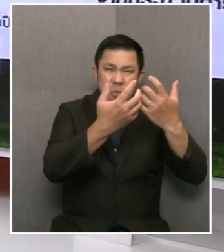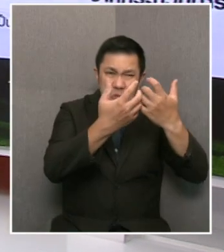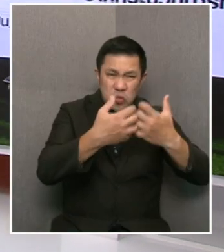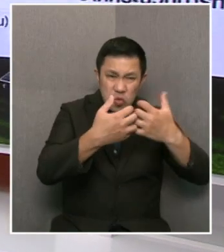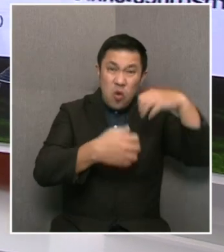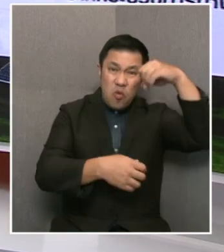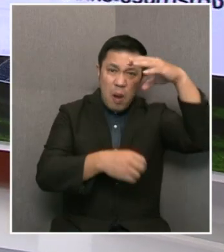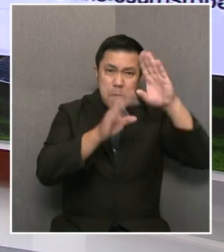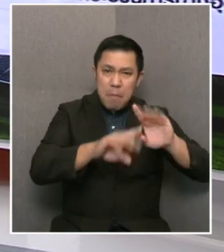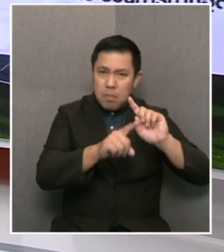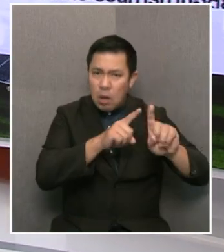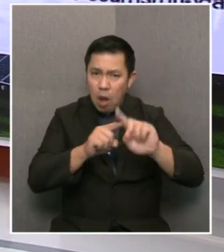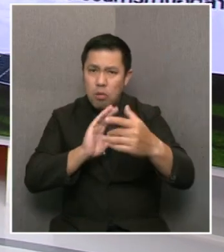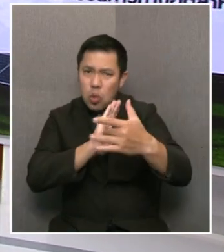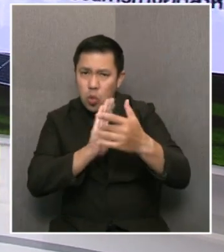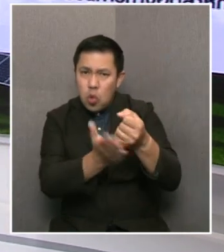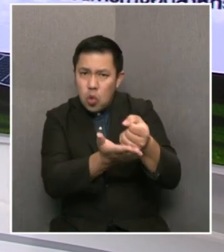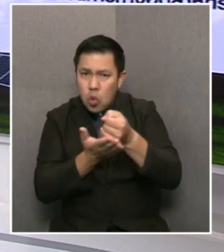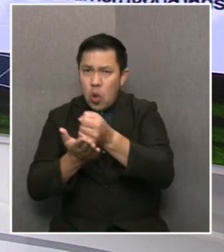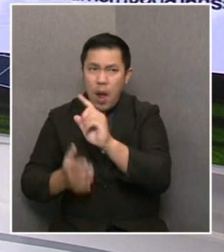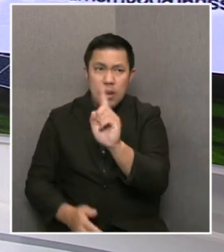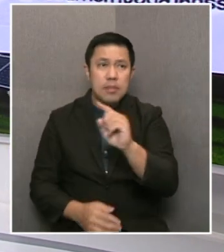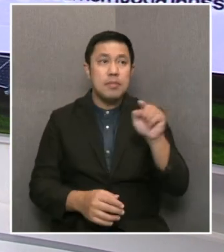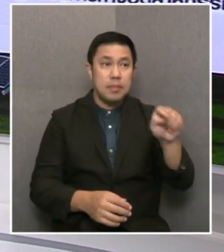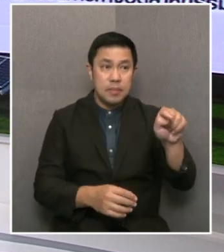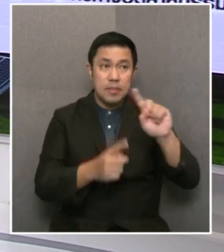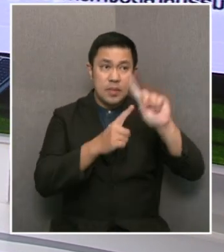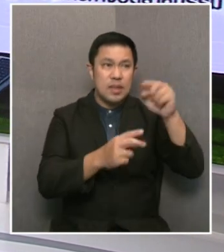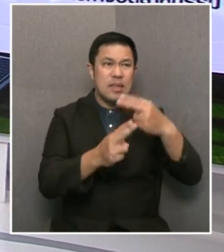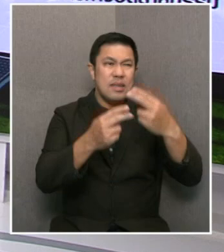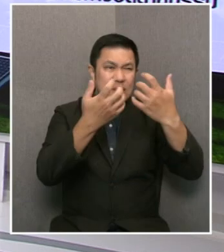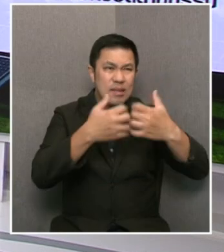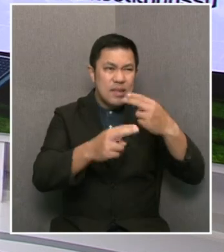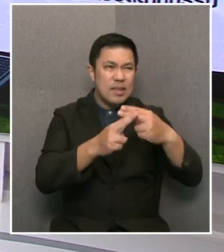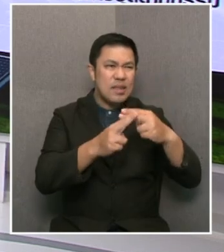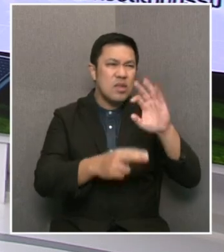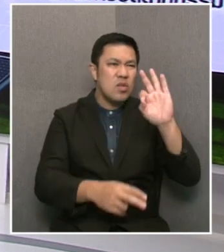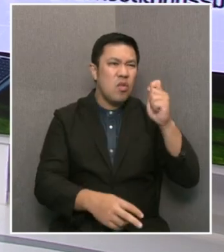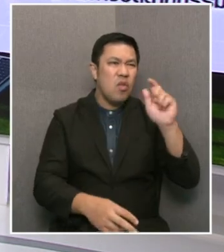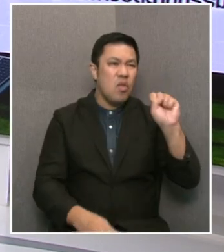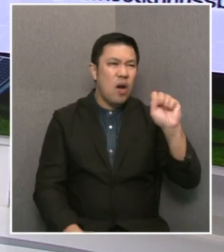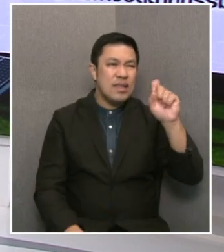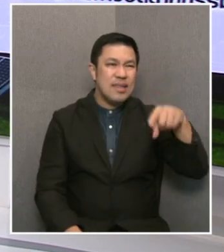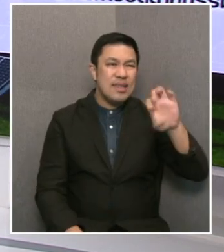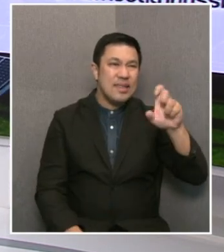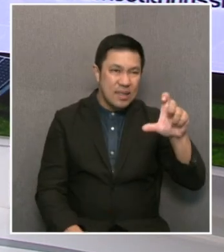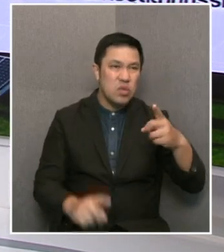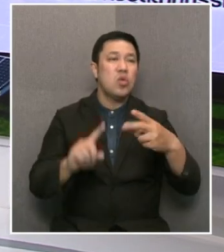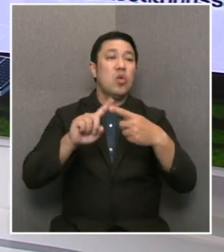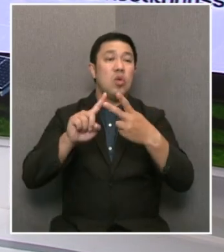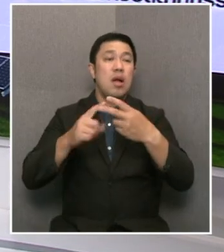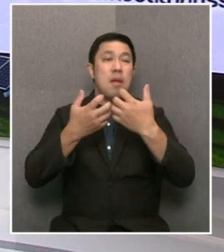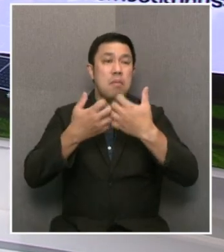แล้วก็เทคโนโลยีทางเลือกต่างๆนะคะก็จะมีทั้งโรงงานไฟฟ้าฟอสซิลโรงงานไฟฟ้าพลังงานสะอาดรวมไปถึงมีเทคโนโลยี